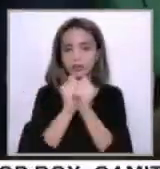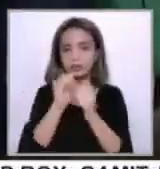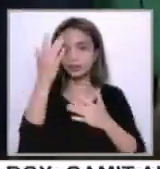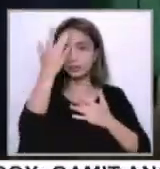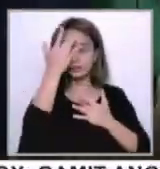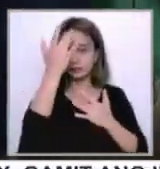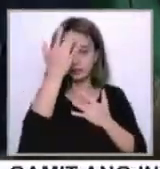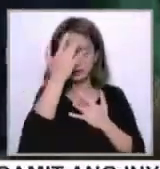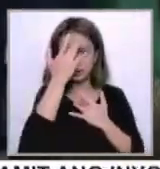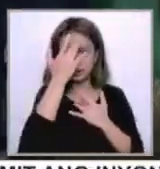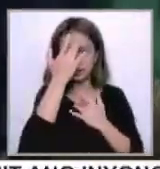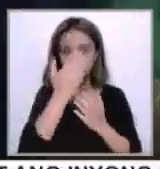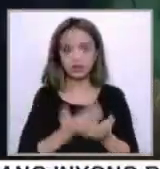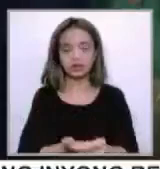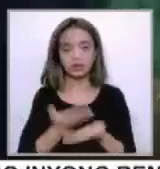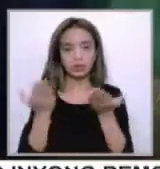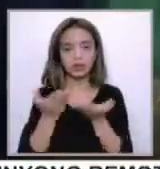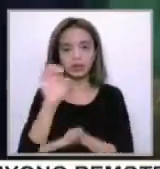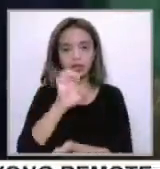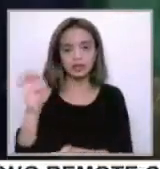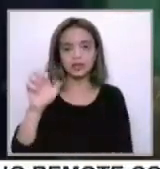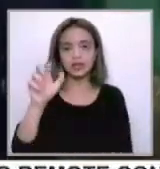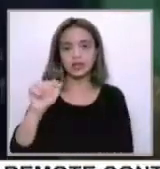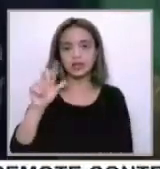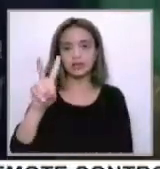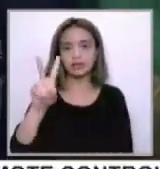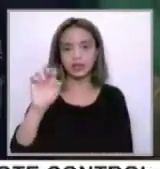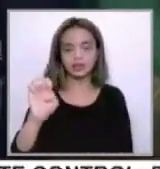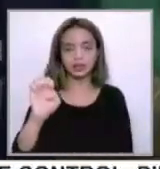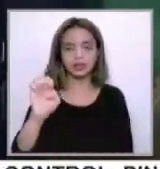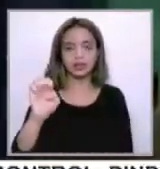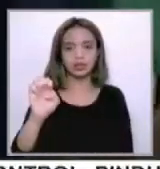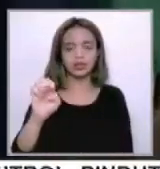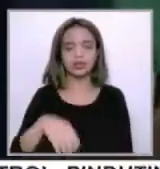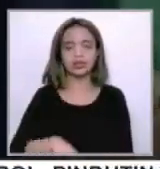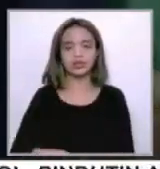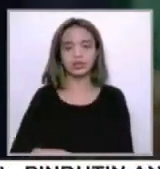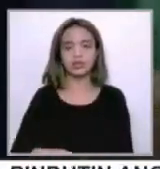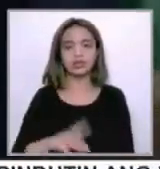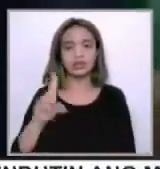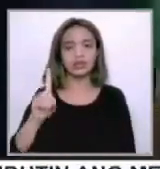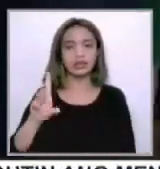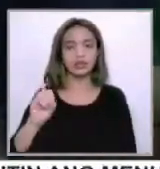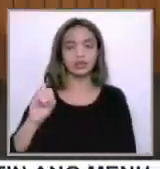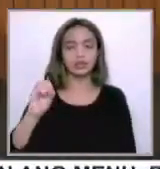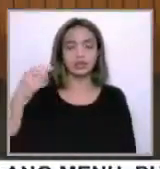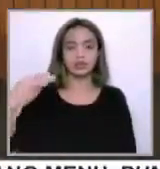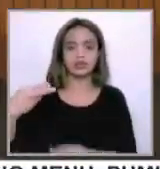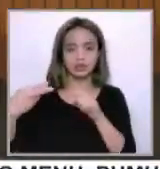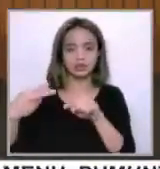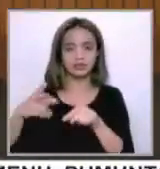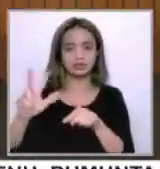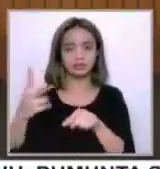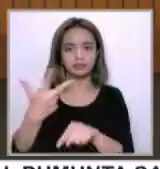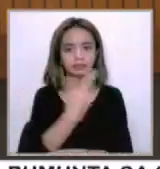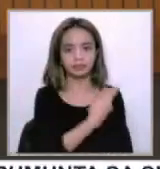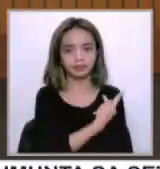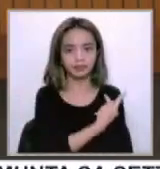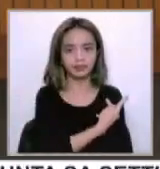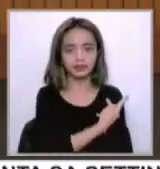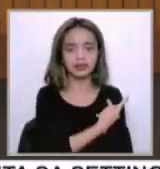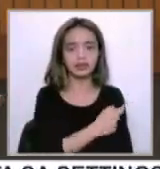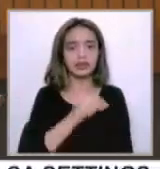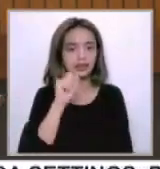booster vaccination sa East Avenue Medical Center, mismong si Health Secretary Francisco Duque III ang nagturok ng booster shots. Kapag ka, lalo na kung